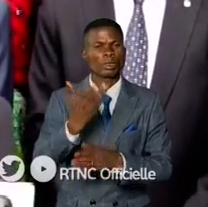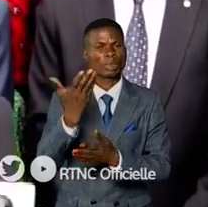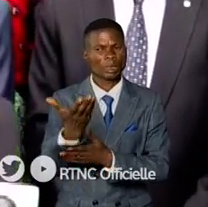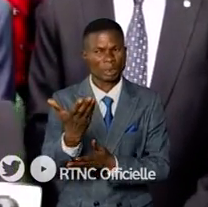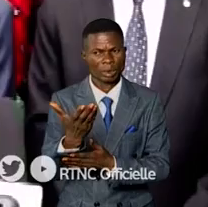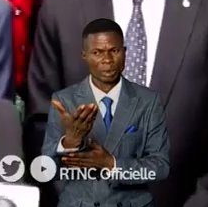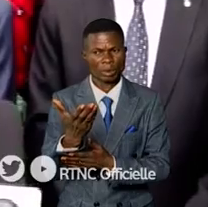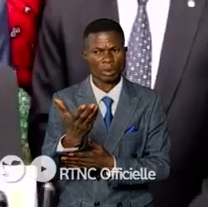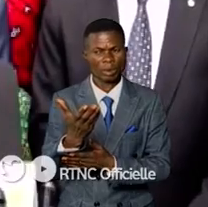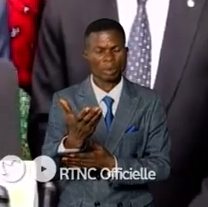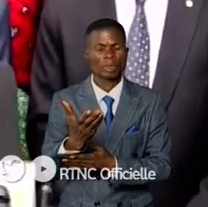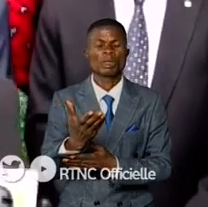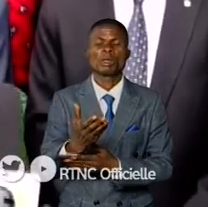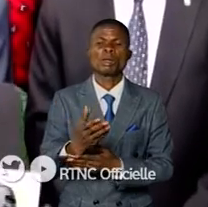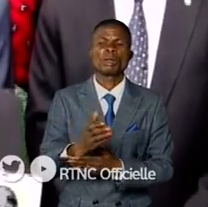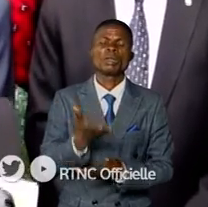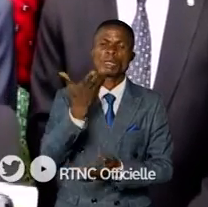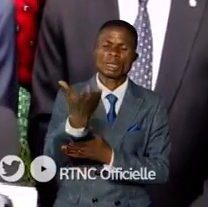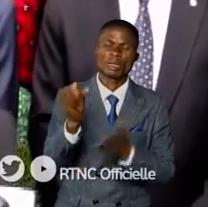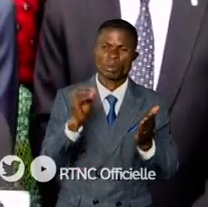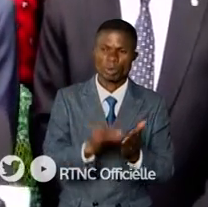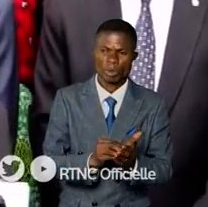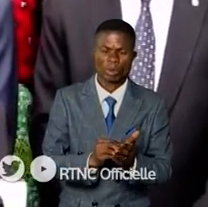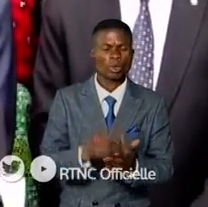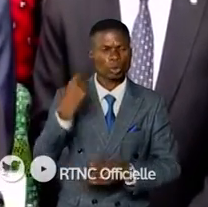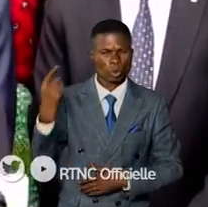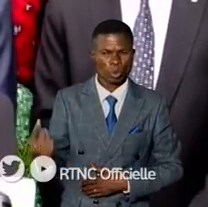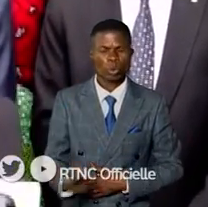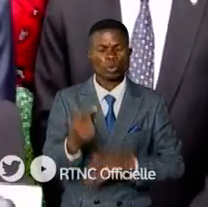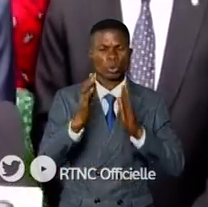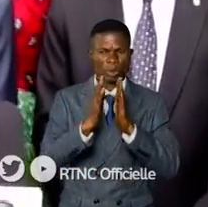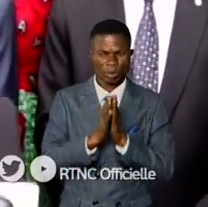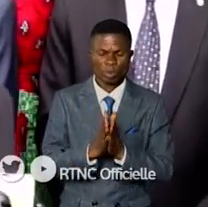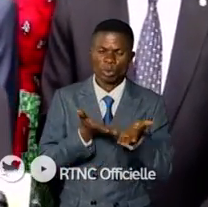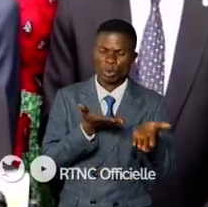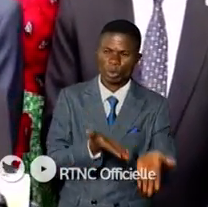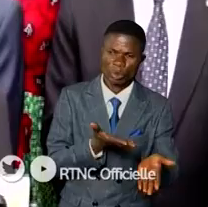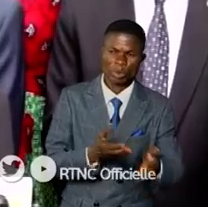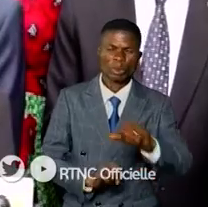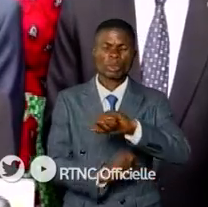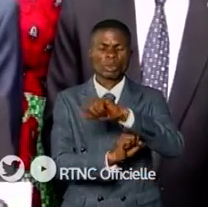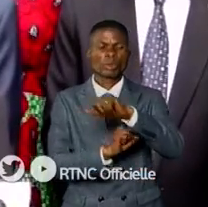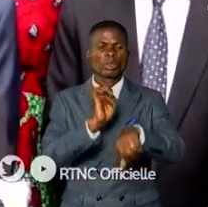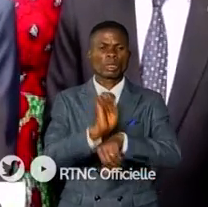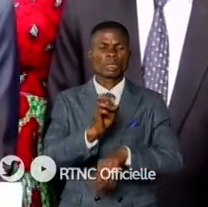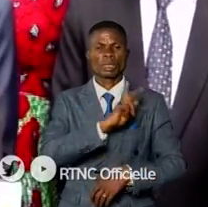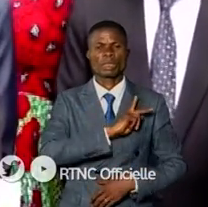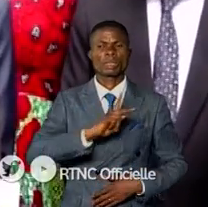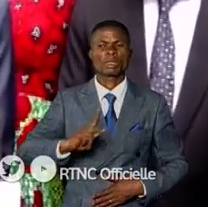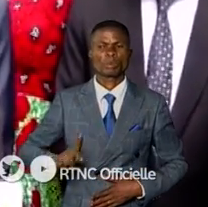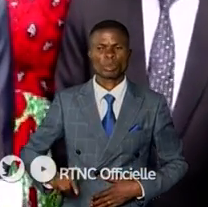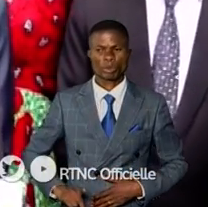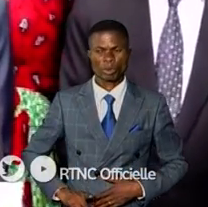solliciter son soutien, solliciter les prières de l'église kimbanguiste